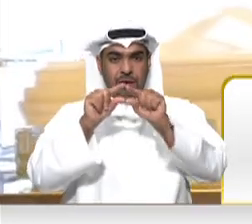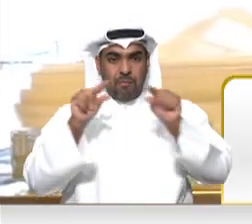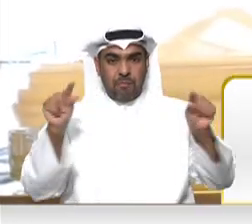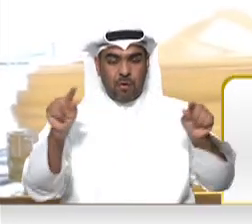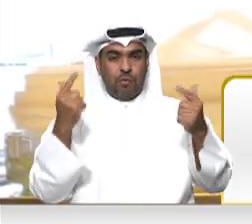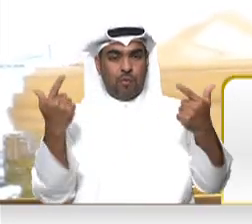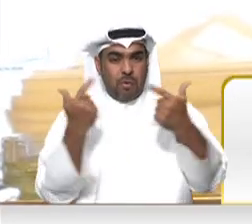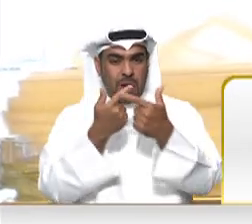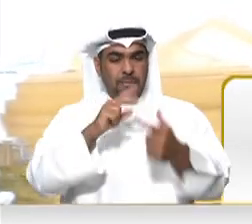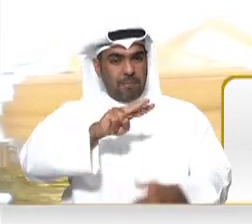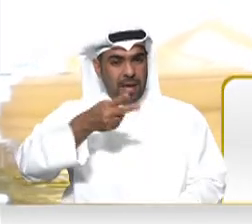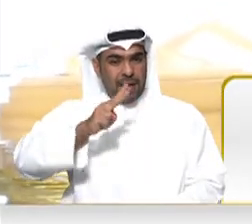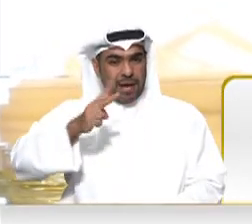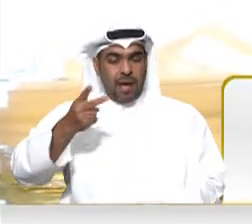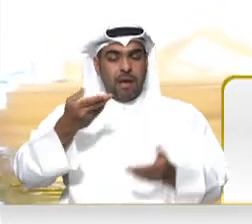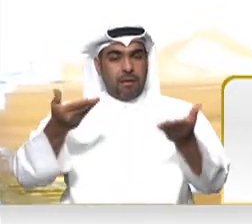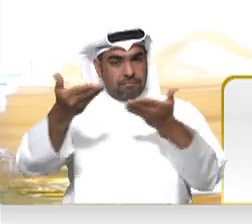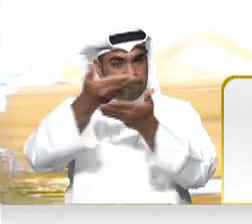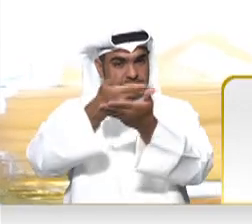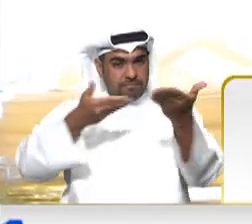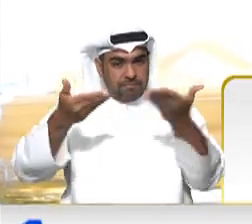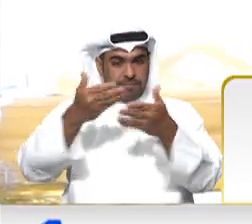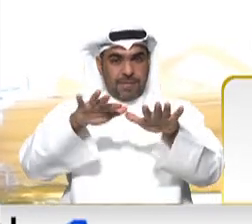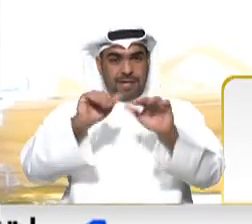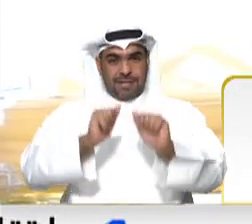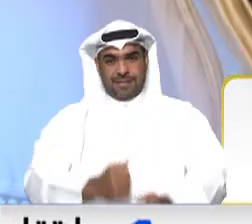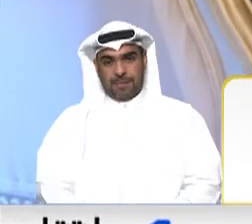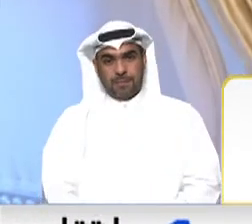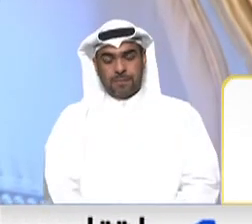والمستجدات على الساحتين الاقليميه